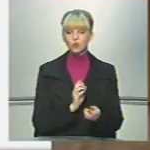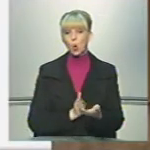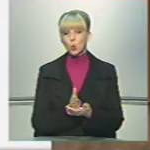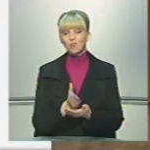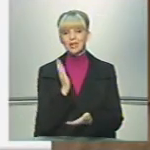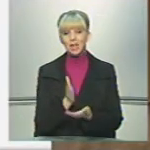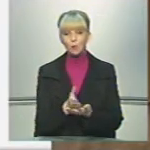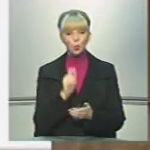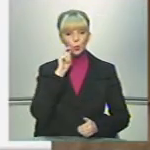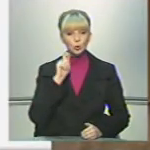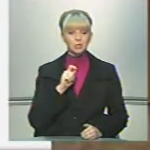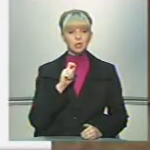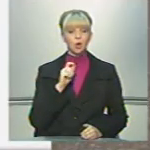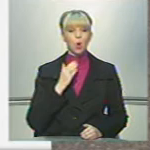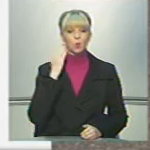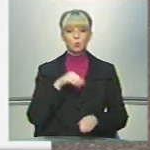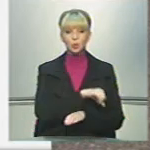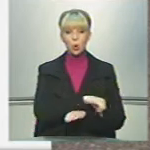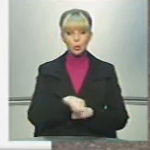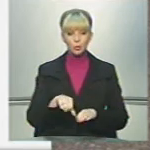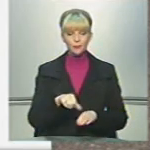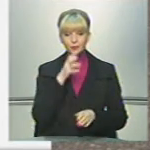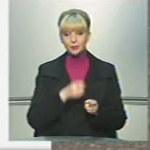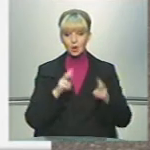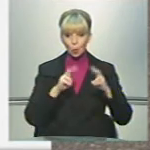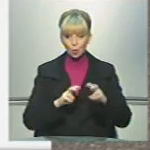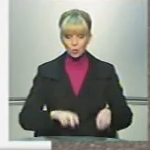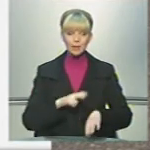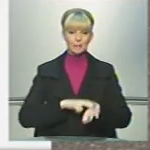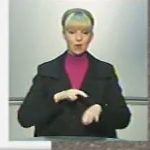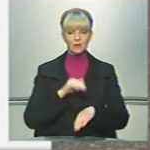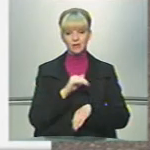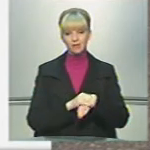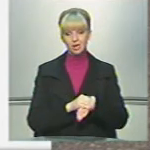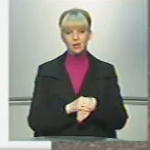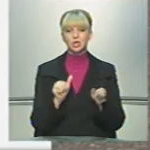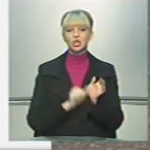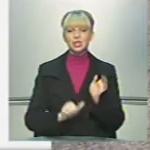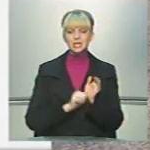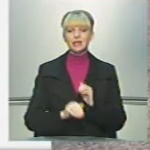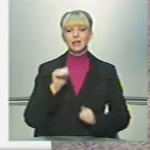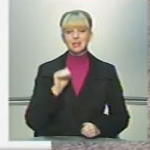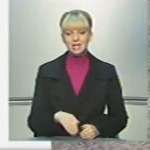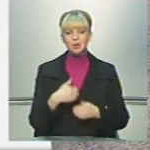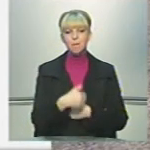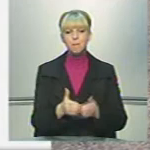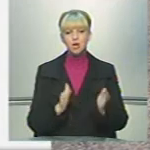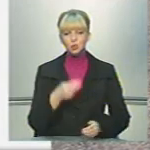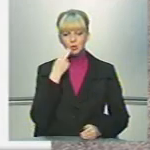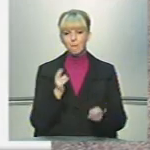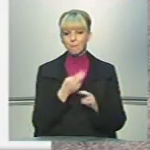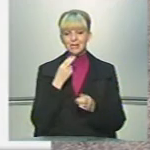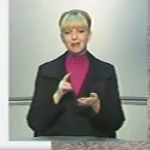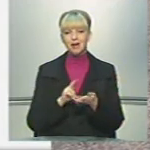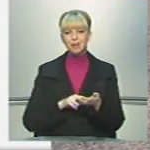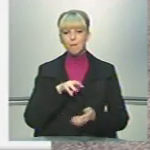рухався в напрямку українсько-румунського кордону. Під час огляду правоохоронці виявили 60 тисяч пачок цигарок без